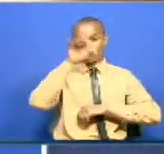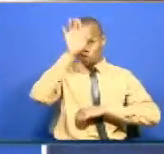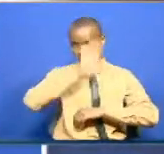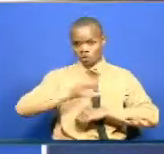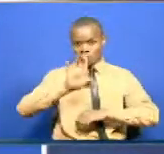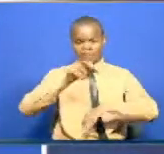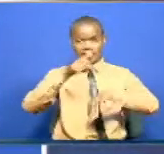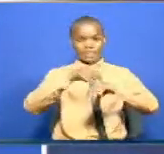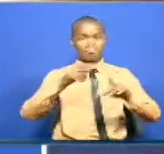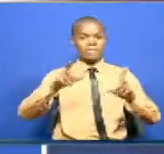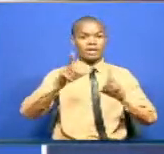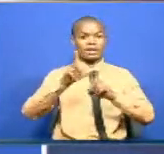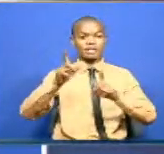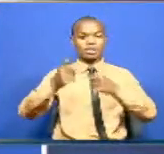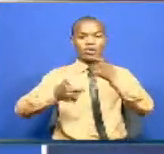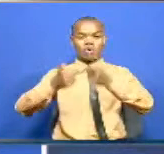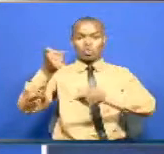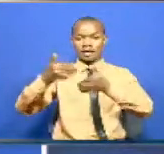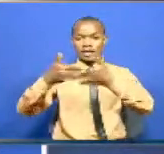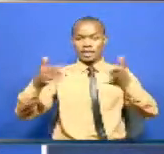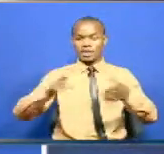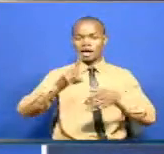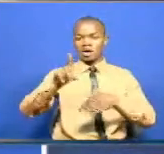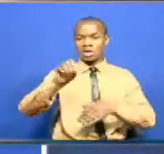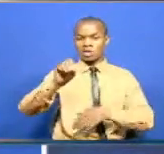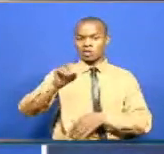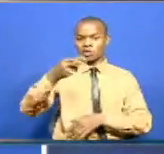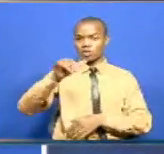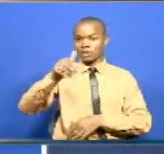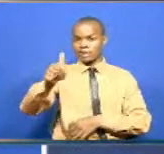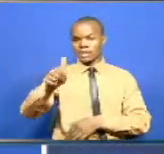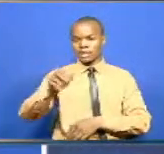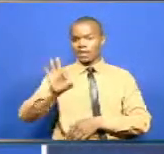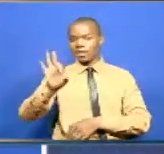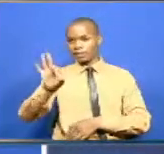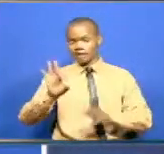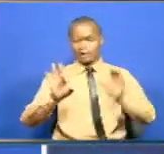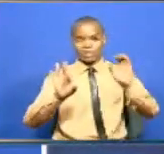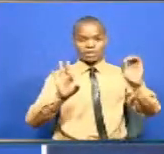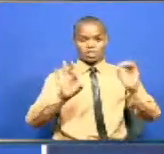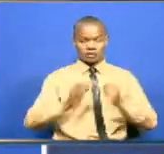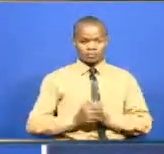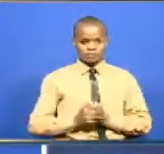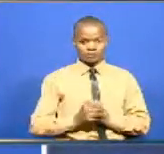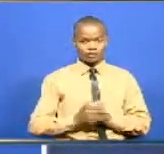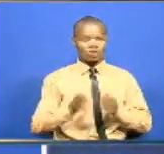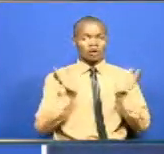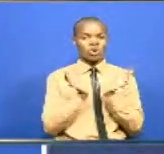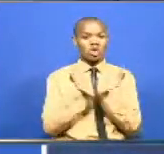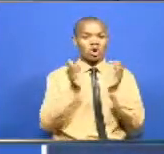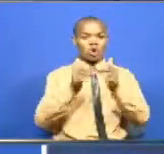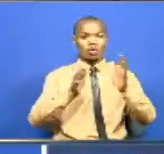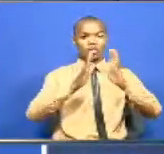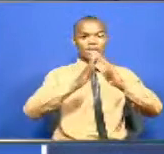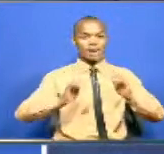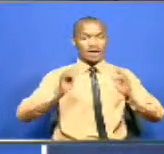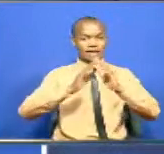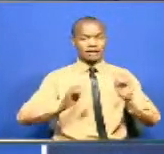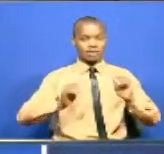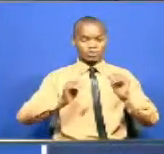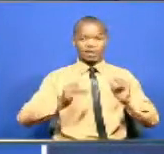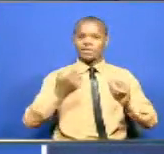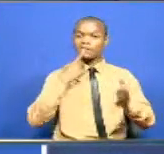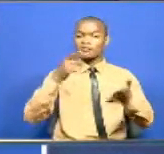Leicester City ikishinda Zorya Luhansk mabao matatu kwa sifuri. Wakati huo kocha wa Arsenal Michael Arteta amesema